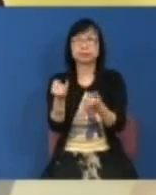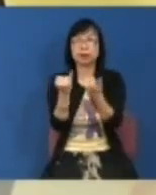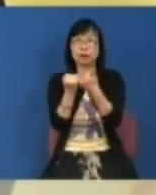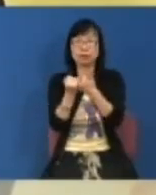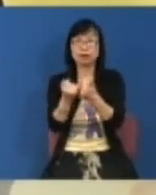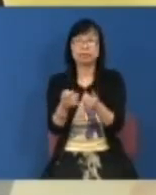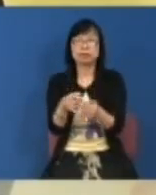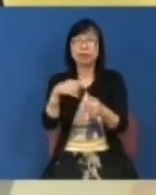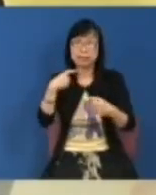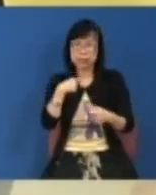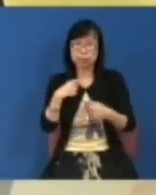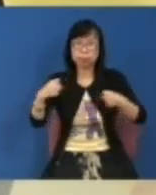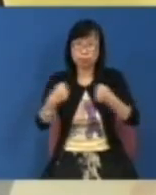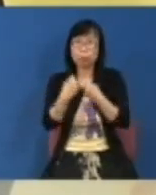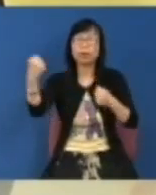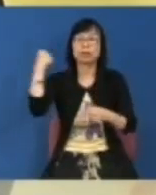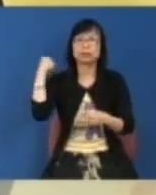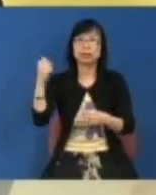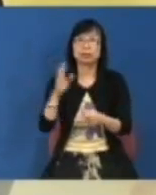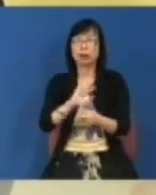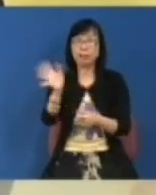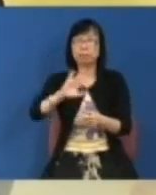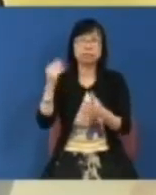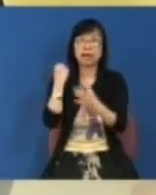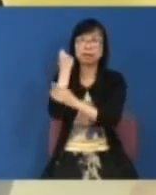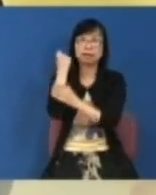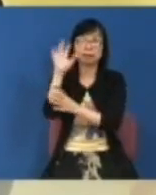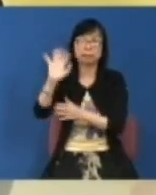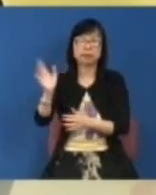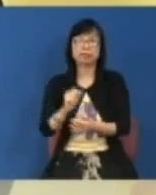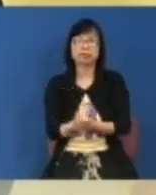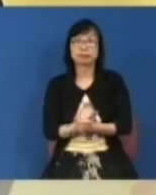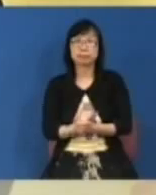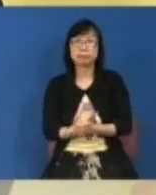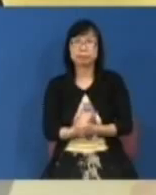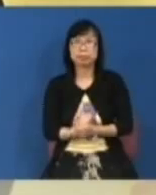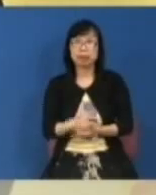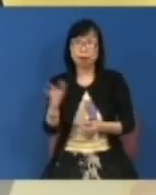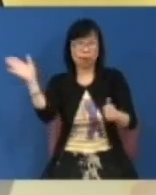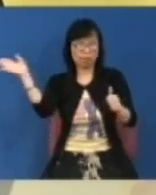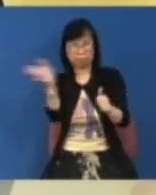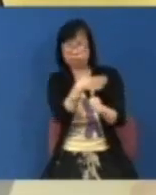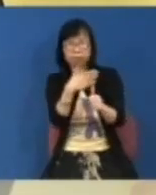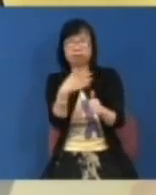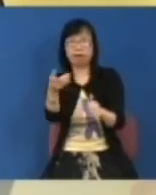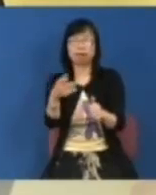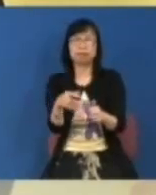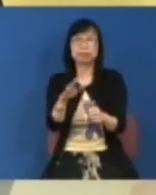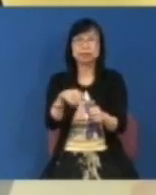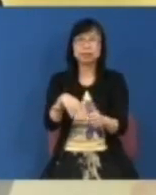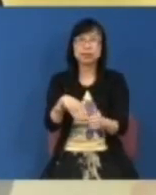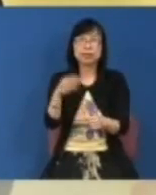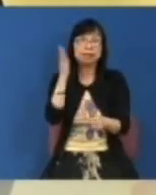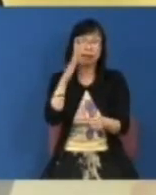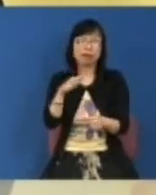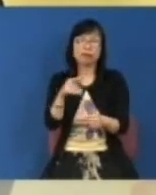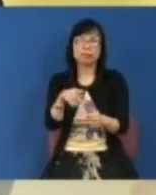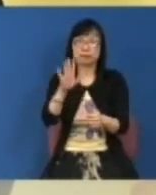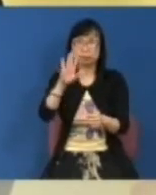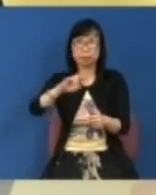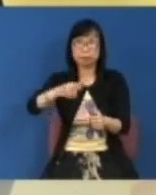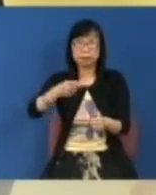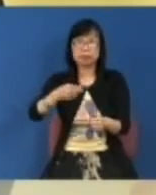們當然是不主張使用暴力的，這個所有人都明白了，即是我們不會說打個小孩一巴掌就令他教得好一點，或者在我